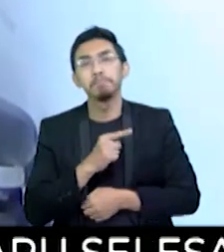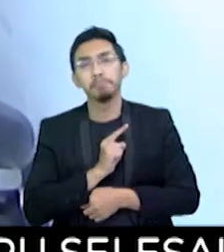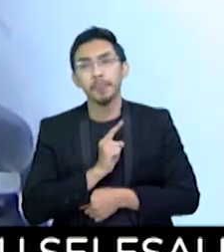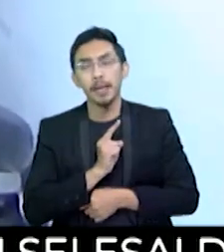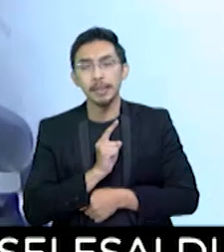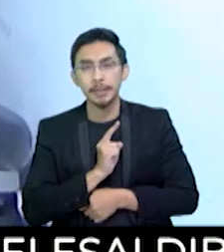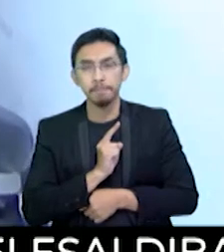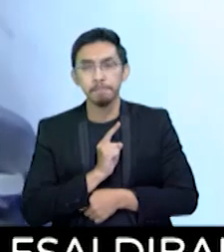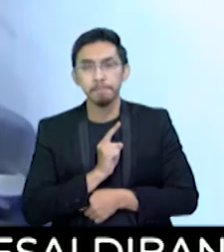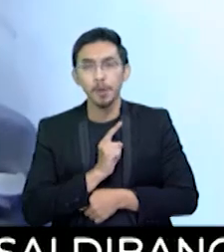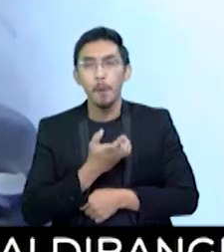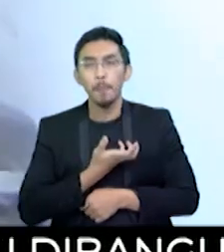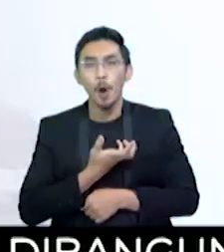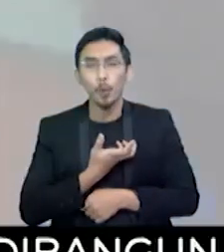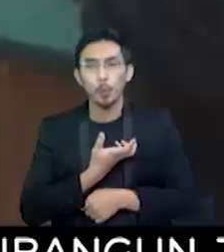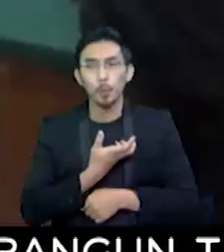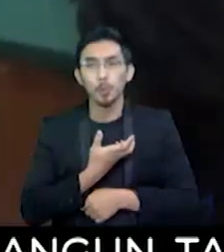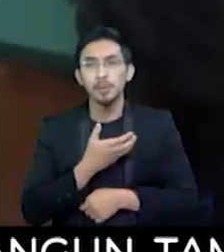ingin berziarah makam almarhum.